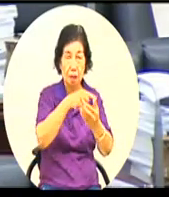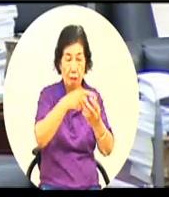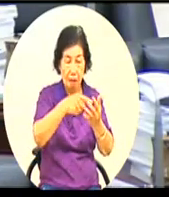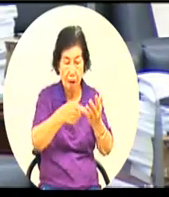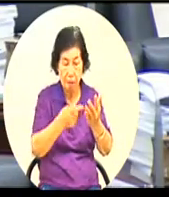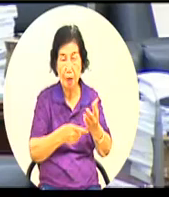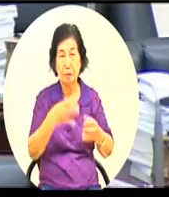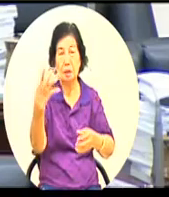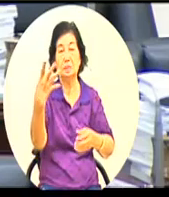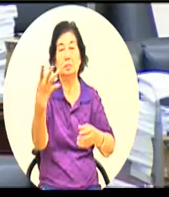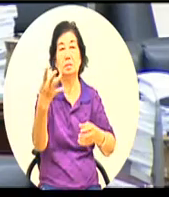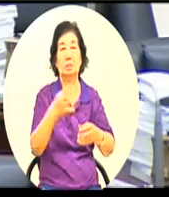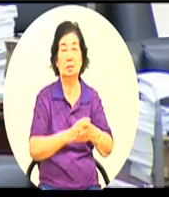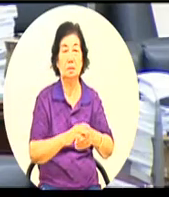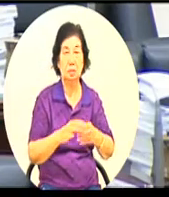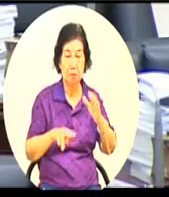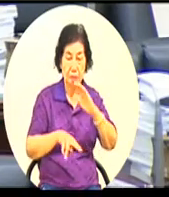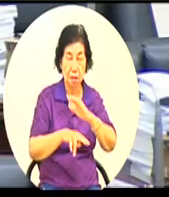空气污染，